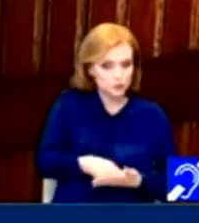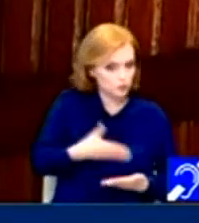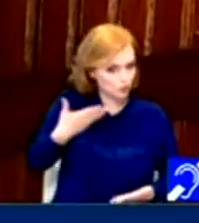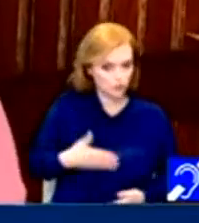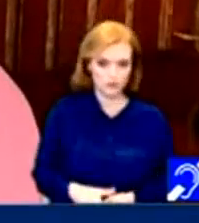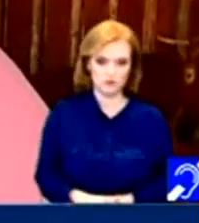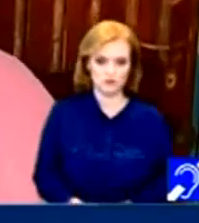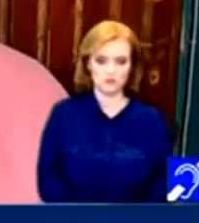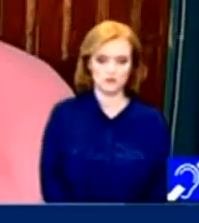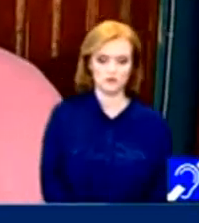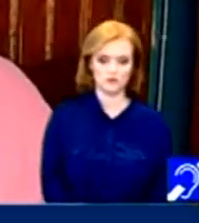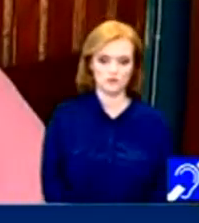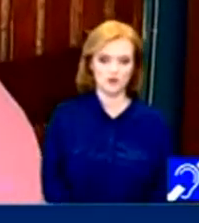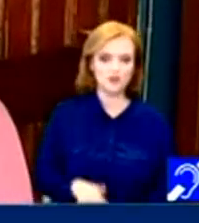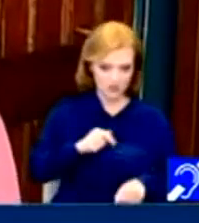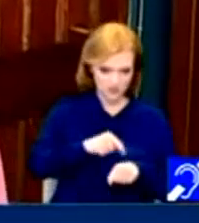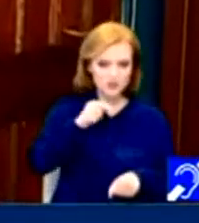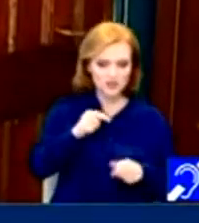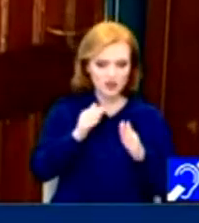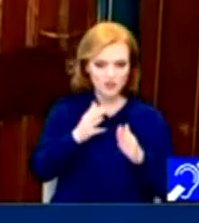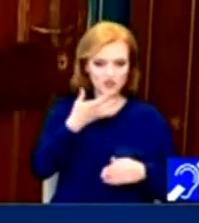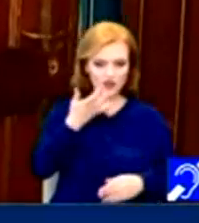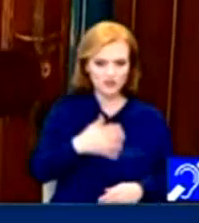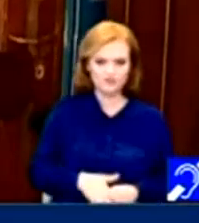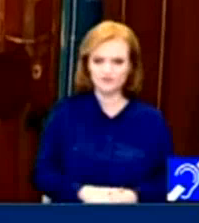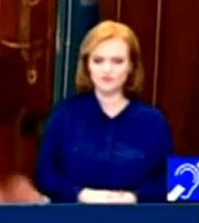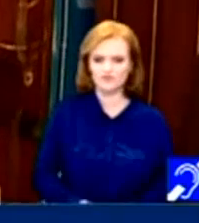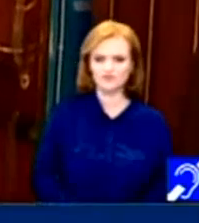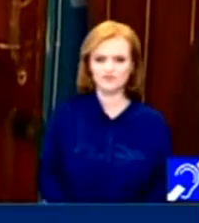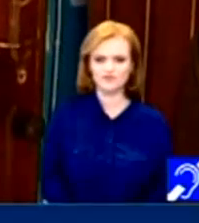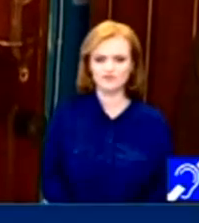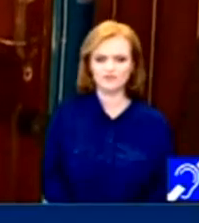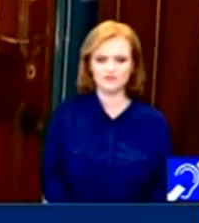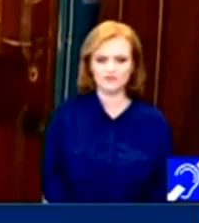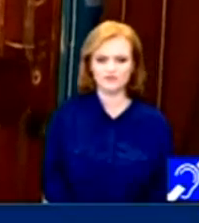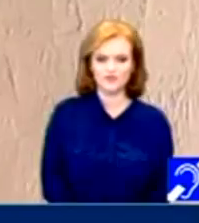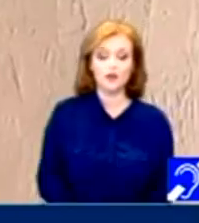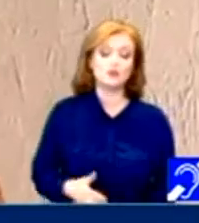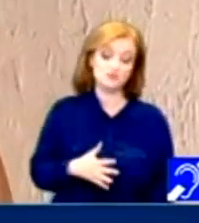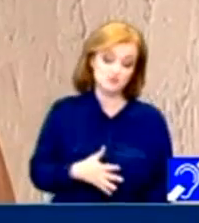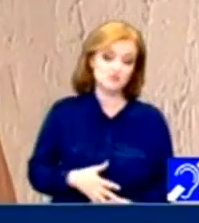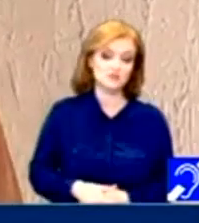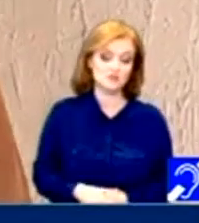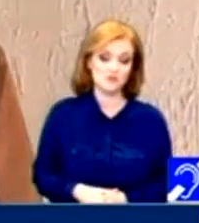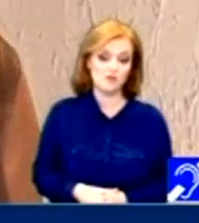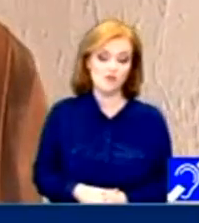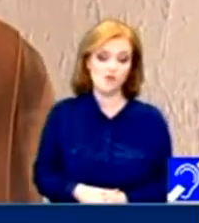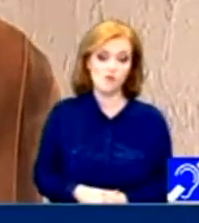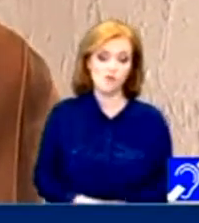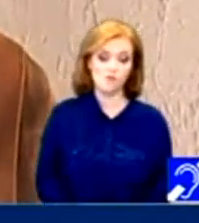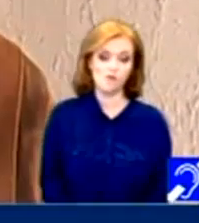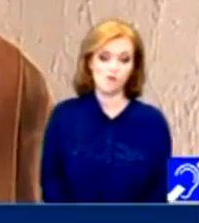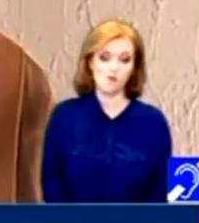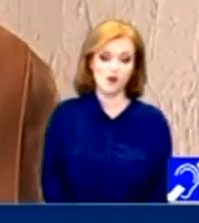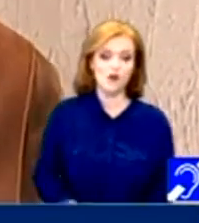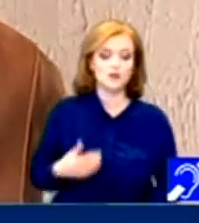oleac. Dar simte măcar e căldut sau... Nu, de căldură pentru noi foarte bine. Noi așteptăm vreo 10 minute până vine